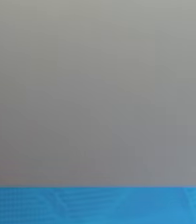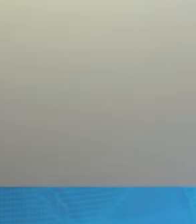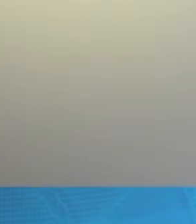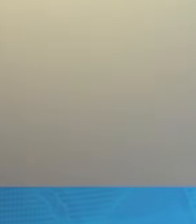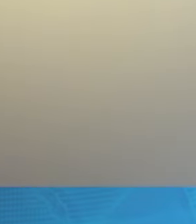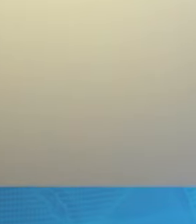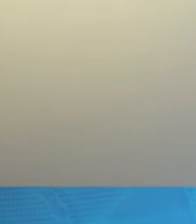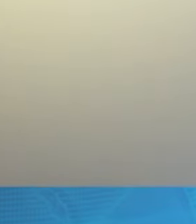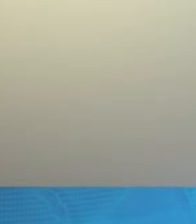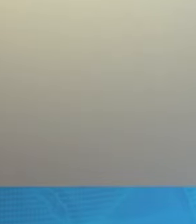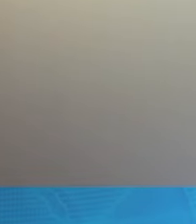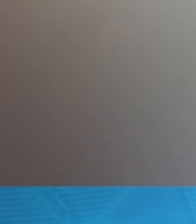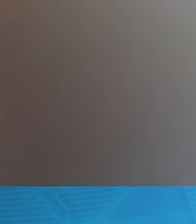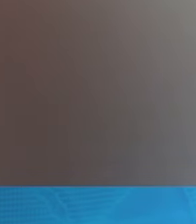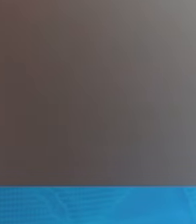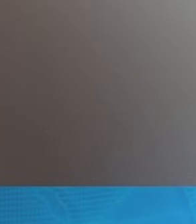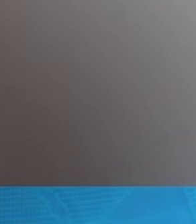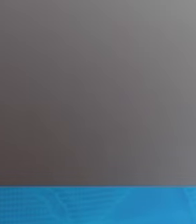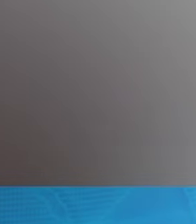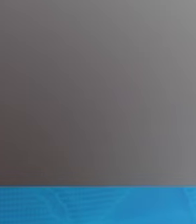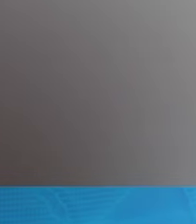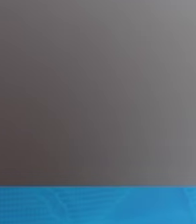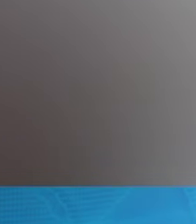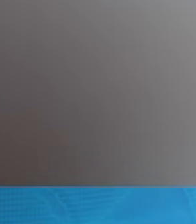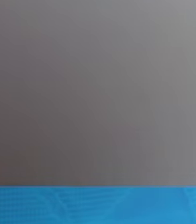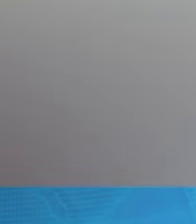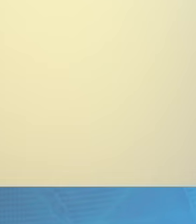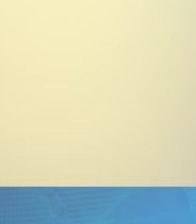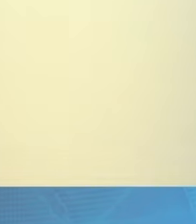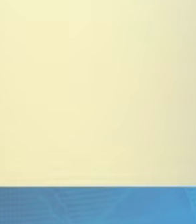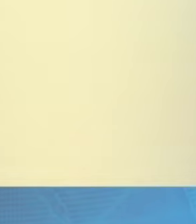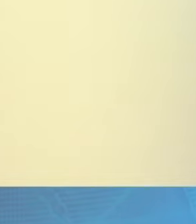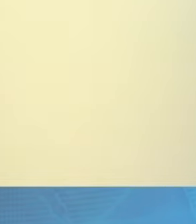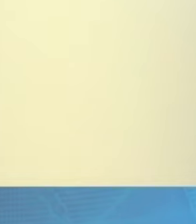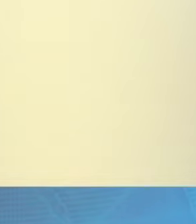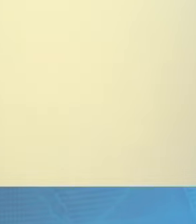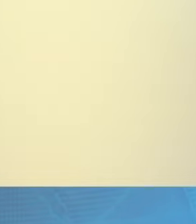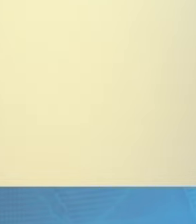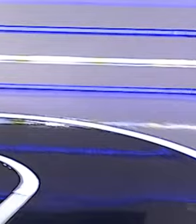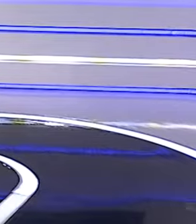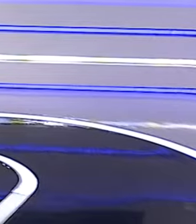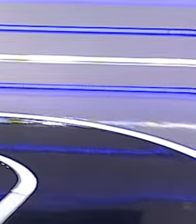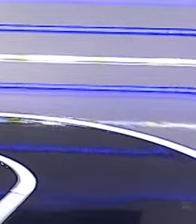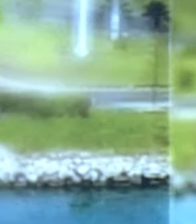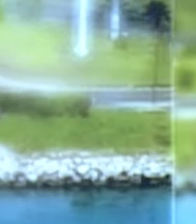est condamné à la perpétuité pour son rôle dans le massacre du 28 septembre 2009.